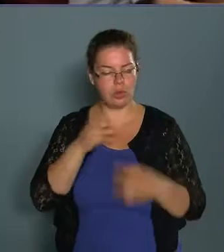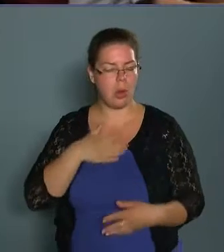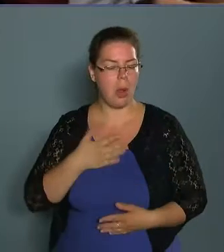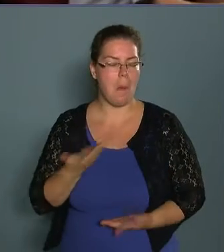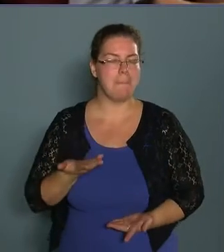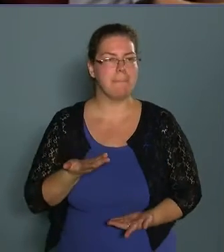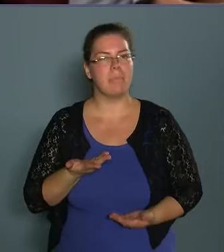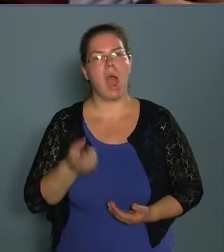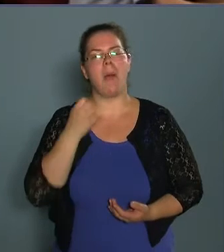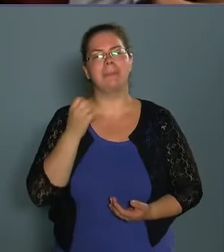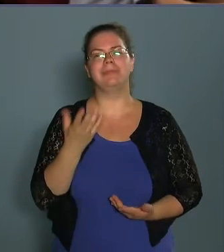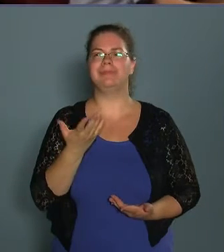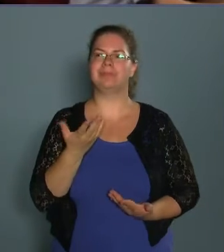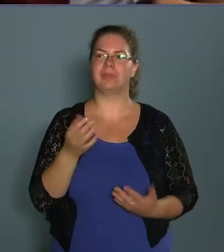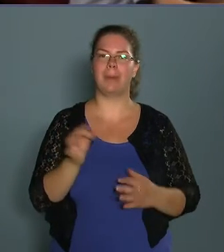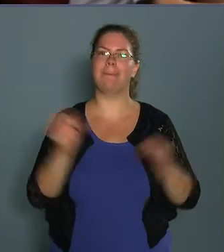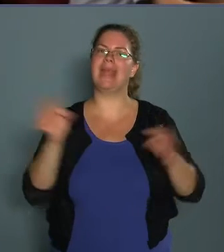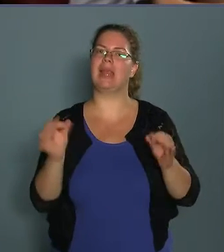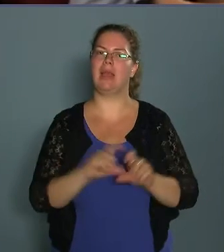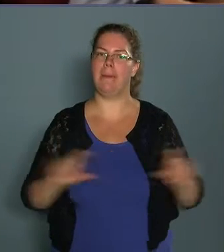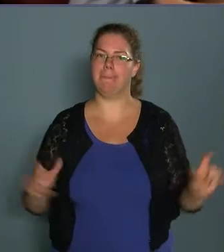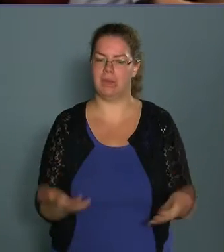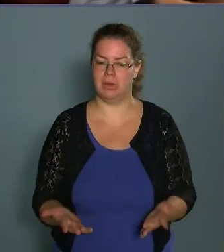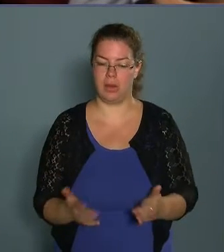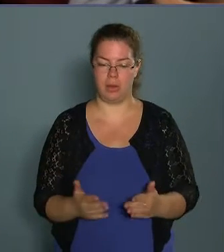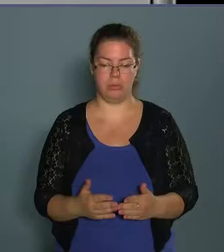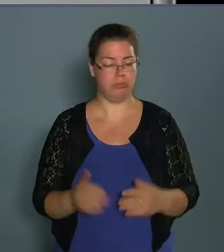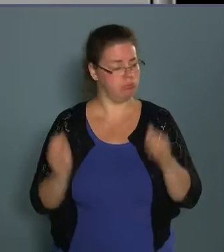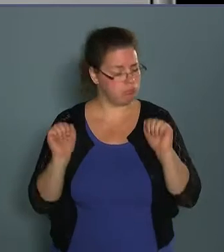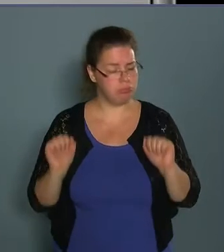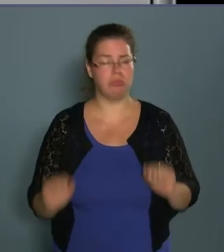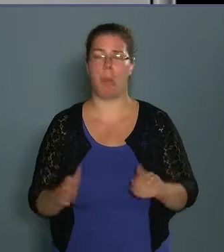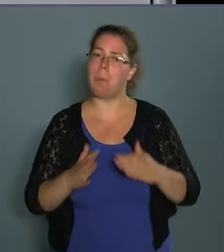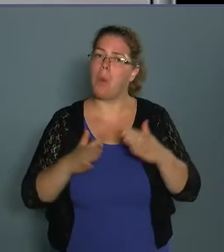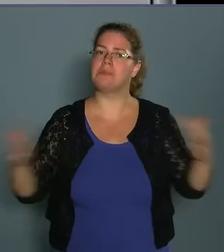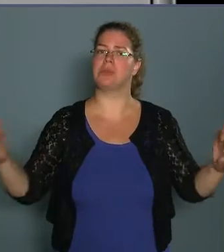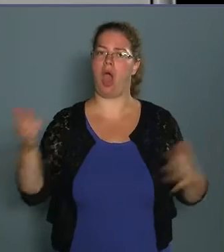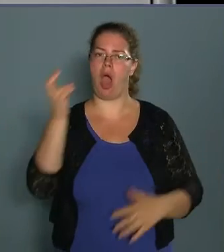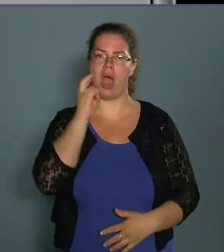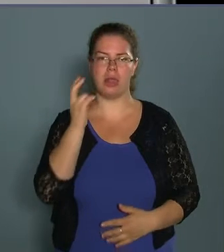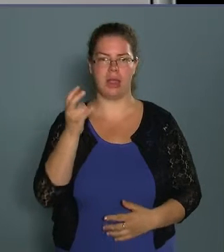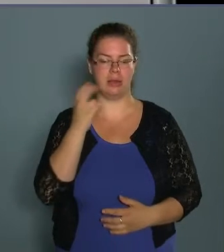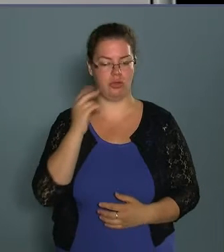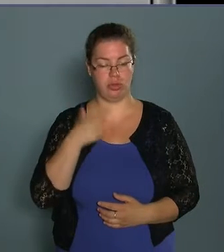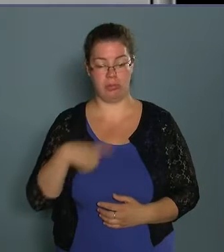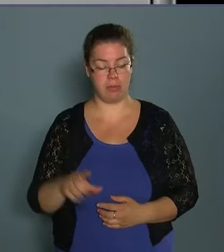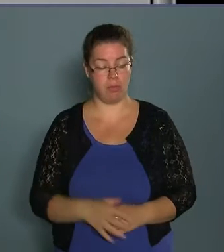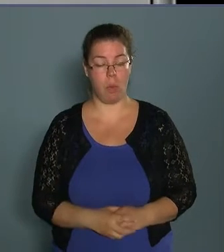a méretei miatt ez egy nagyon komoly, nagy létesítmény